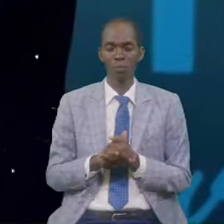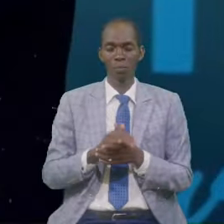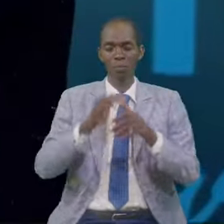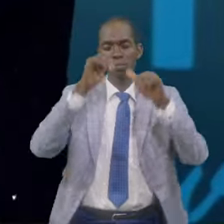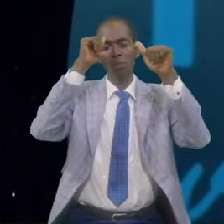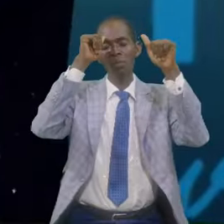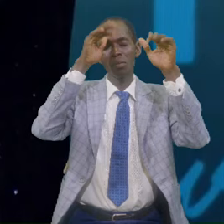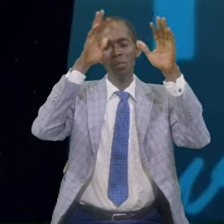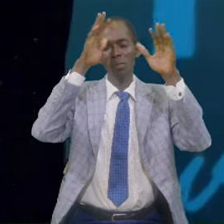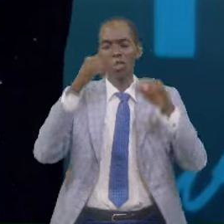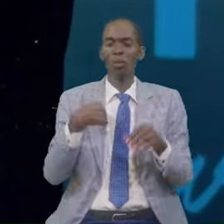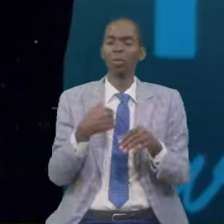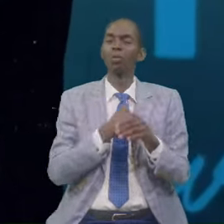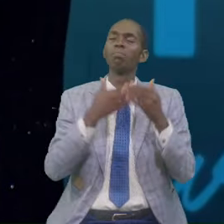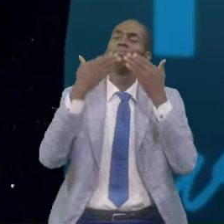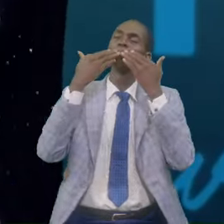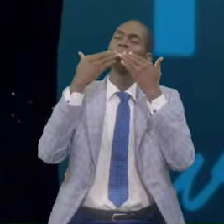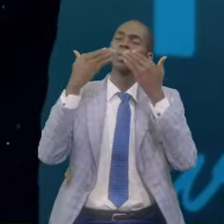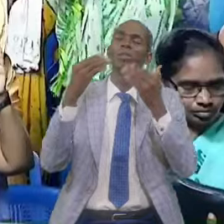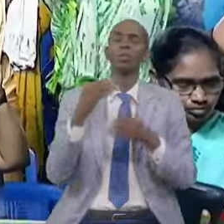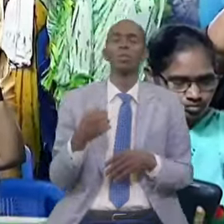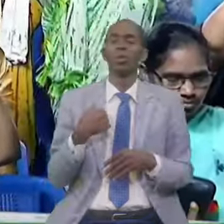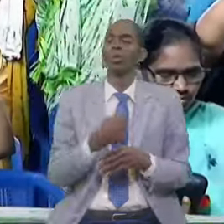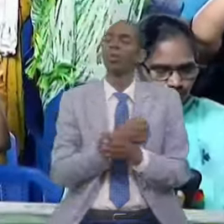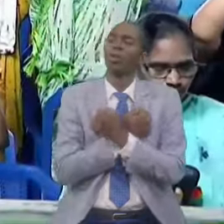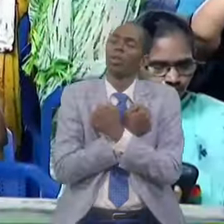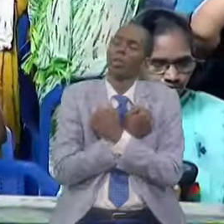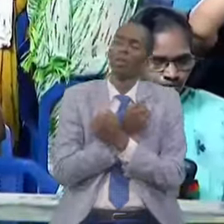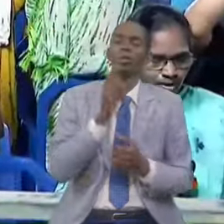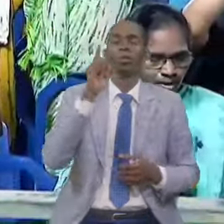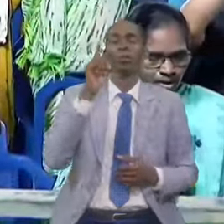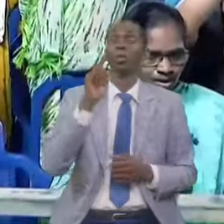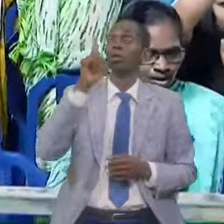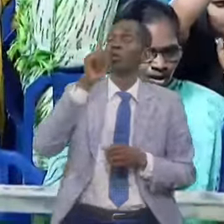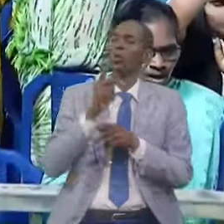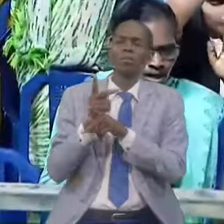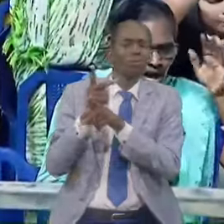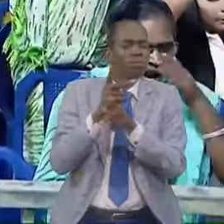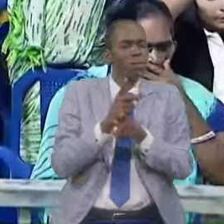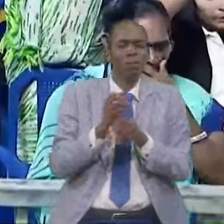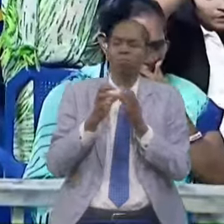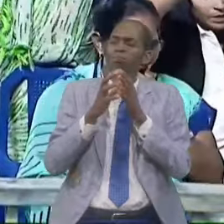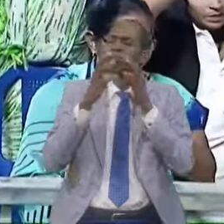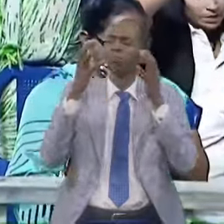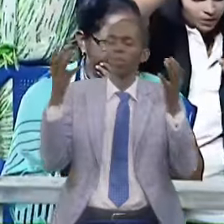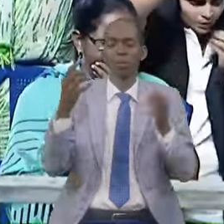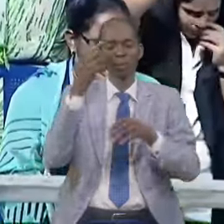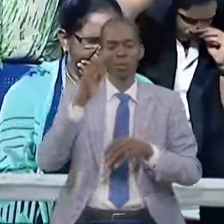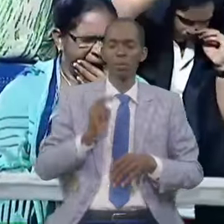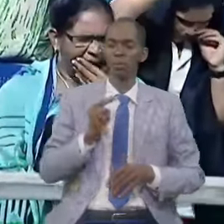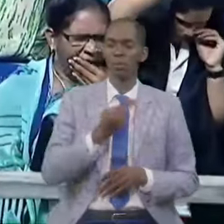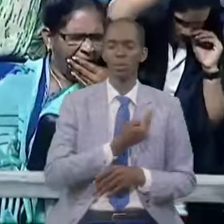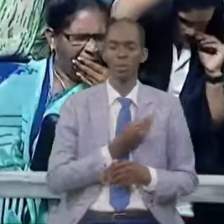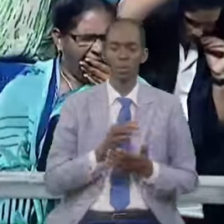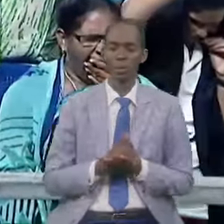thank you. మీకు వందనాలు. We love you. మిమ్మల్ని ప్రేమిస్తున్నాం. You care so much for us. మీరు మా కోసం ఎంతో జాగృత వహిస్తారు. You